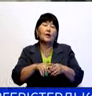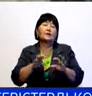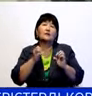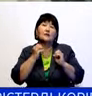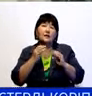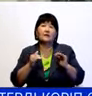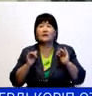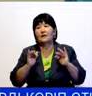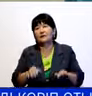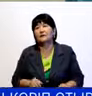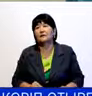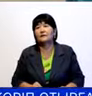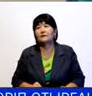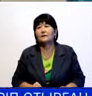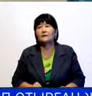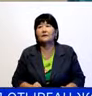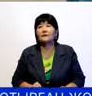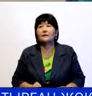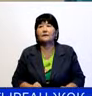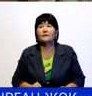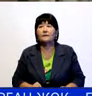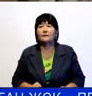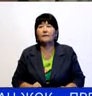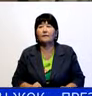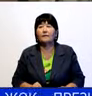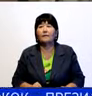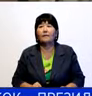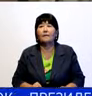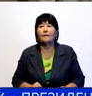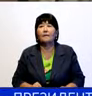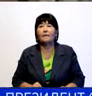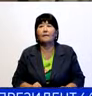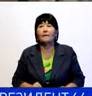құптарлық іс. Әкімдер Жолтаев, Санжар Мансұр, Төреған Қожахметов, Қызылорда телеарнасы, Шел ауданынан.